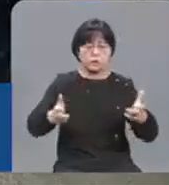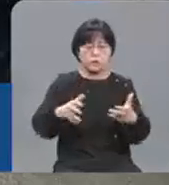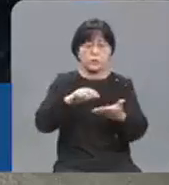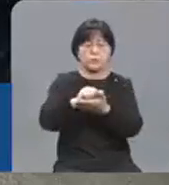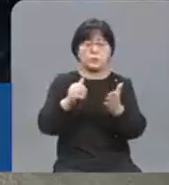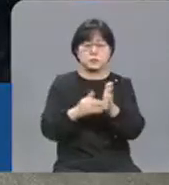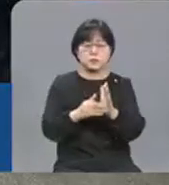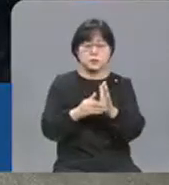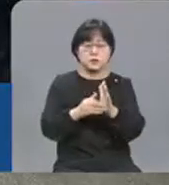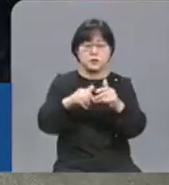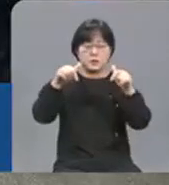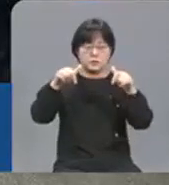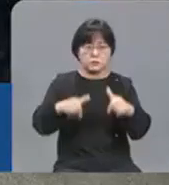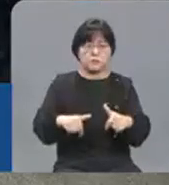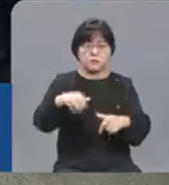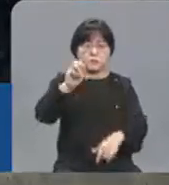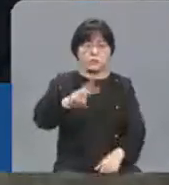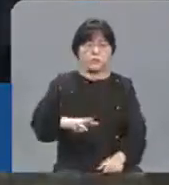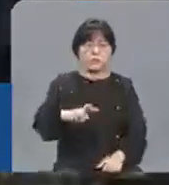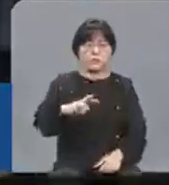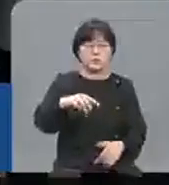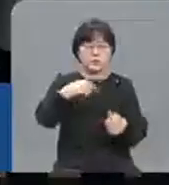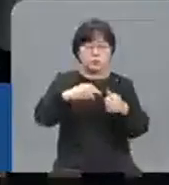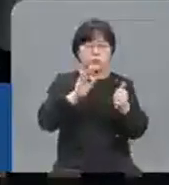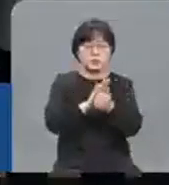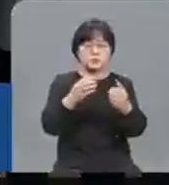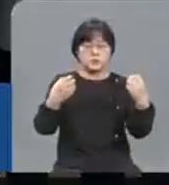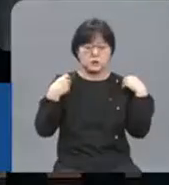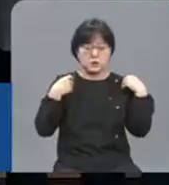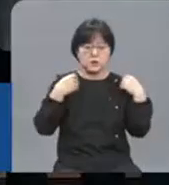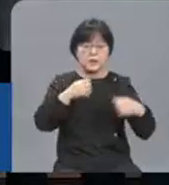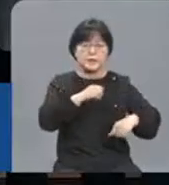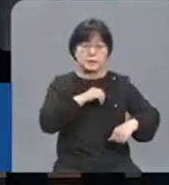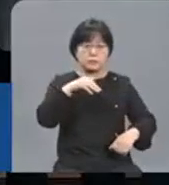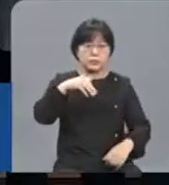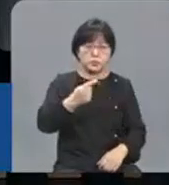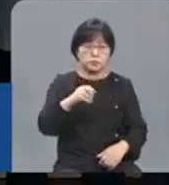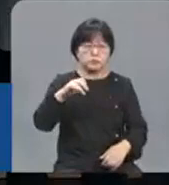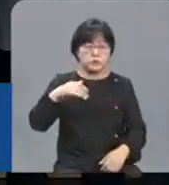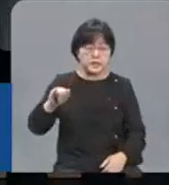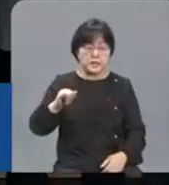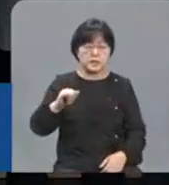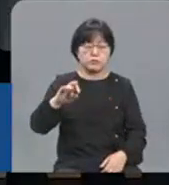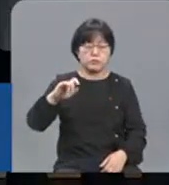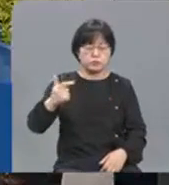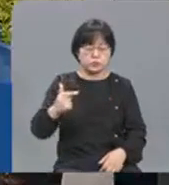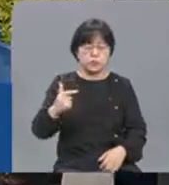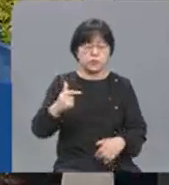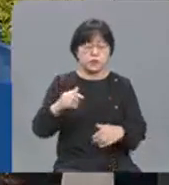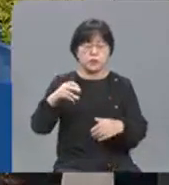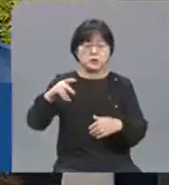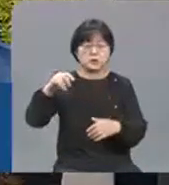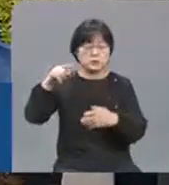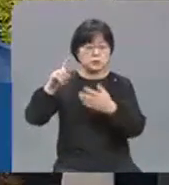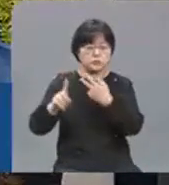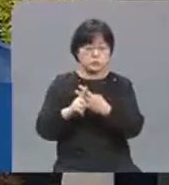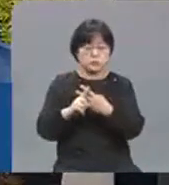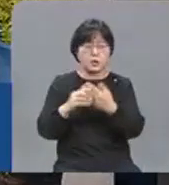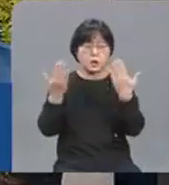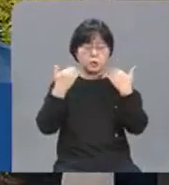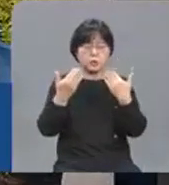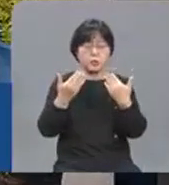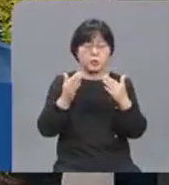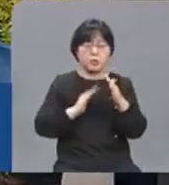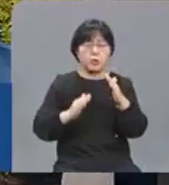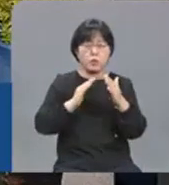마련했습니다 서구는 광주 서구 교육지원청과 상무초 운리초 유촌초 서석중 등과 학교 공유